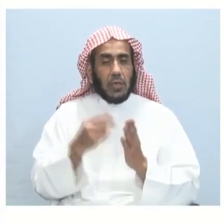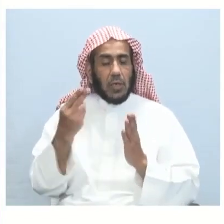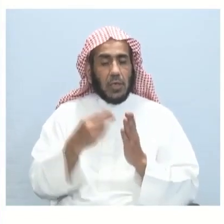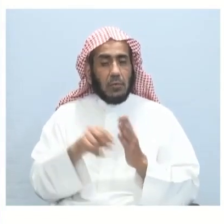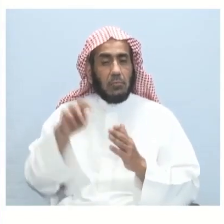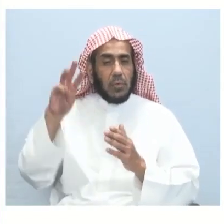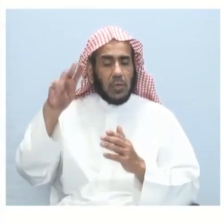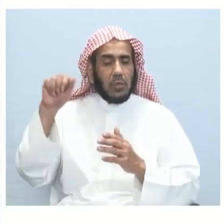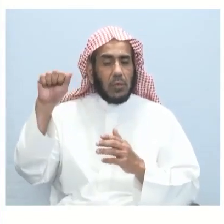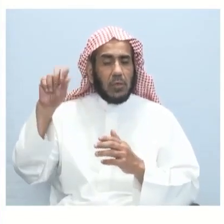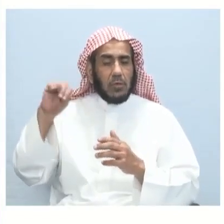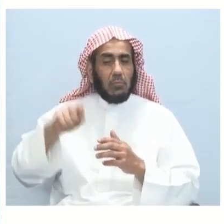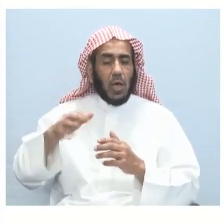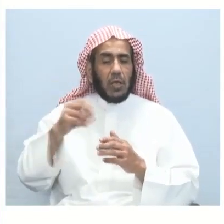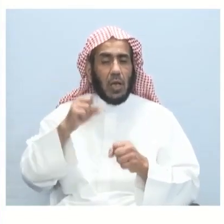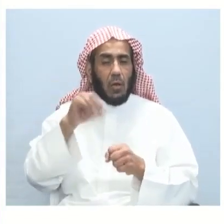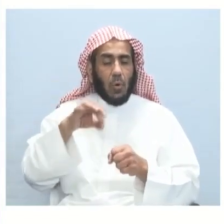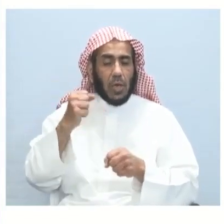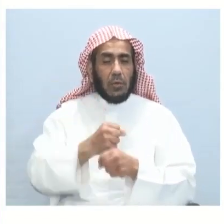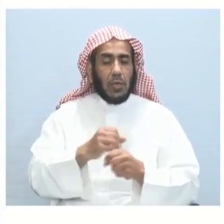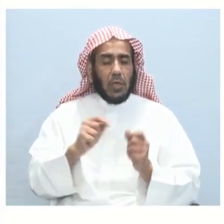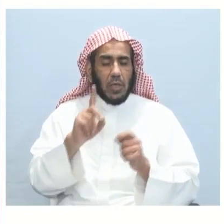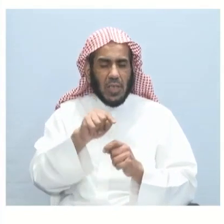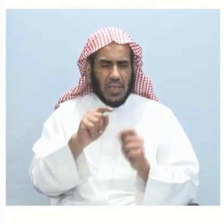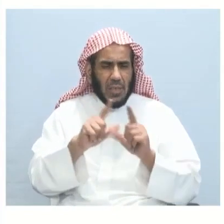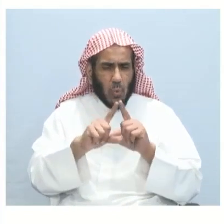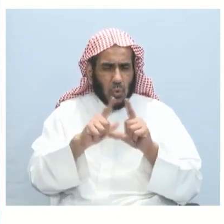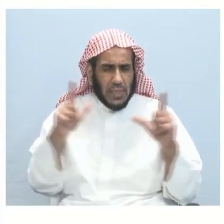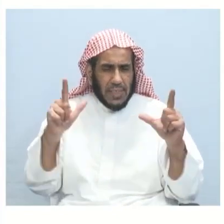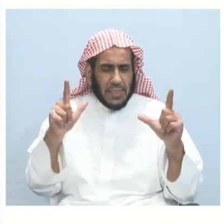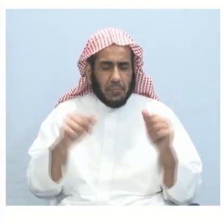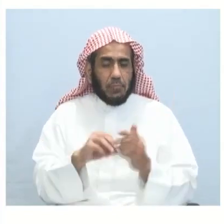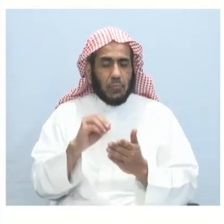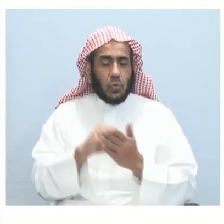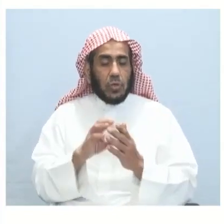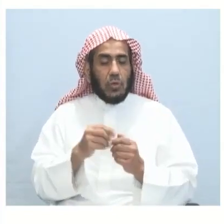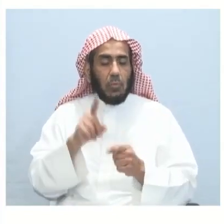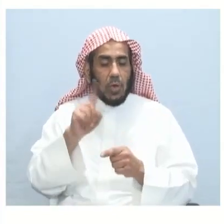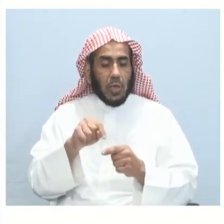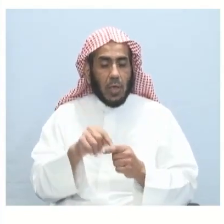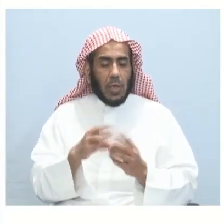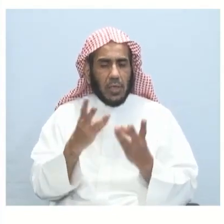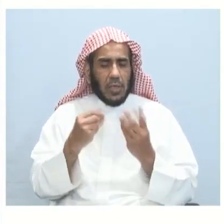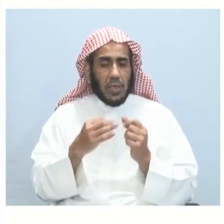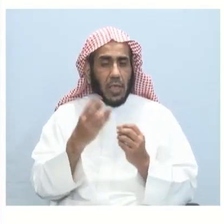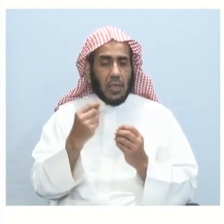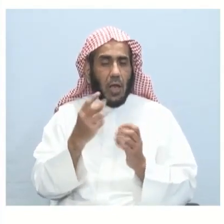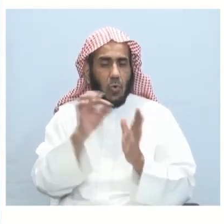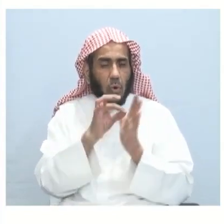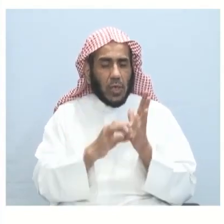سمارت ارت الى ورقه العمل نضغط على زر توسيع جزء النص اذا اردت بعد ذلك نضغط على التعداد النقطي